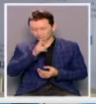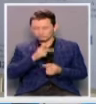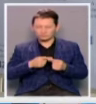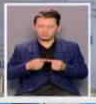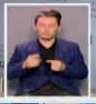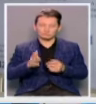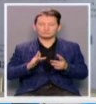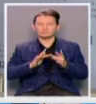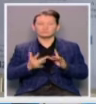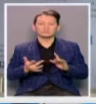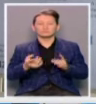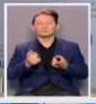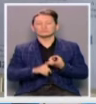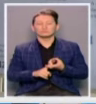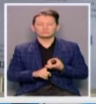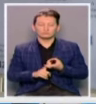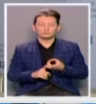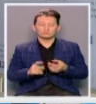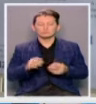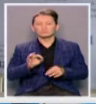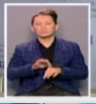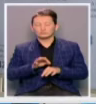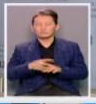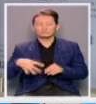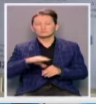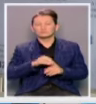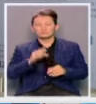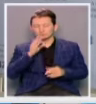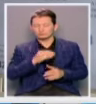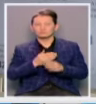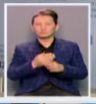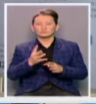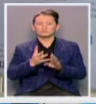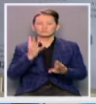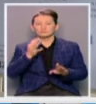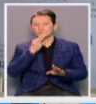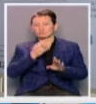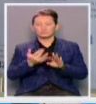рецепті электрондық жүйемен науқастарымызға